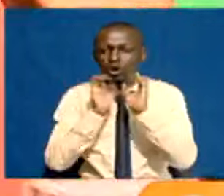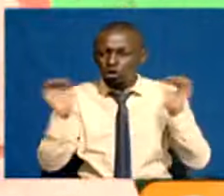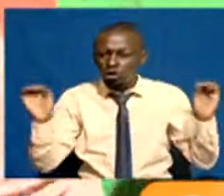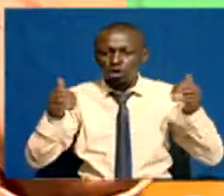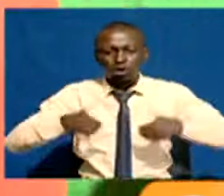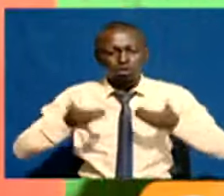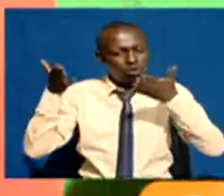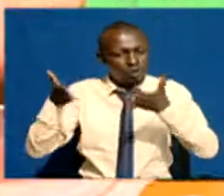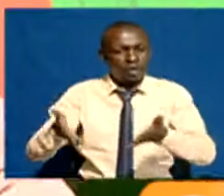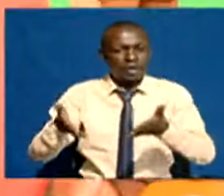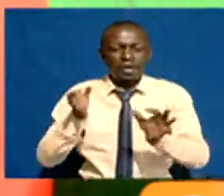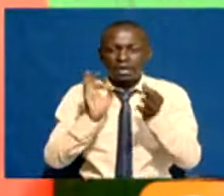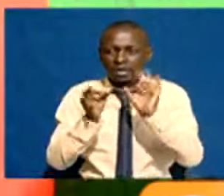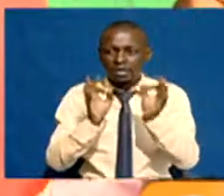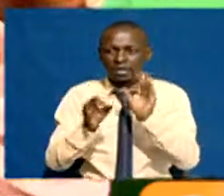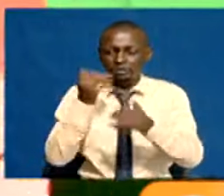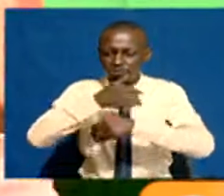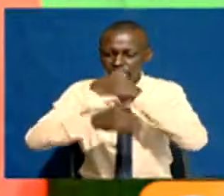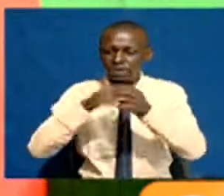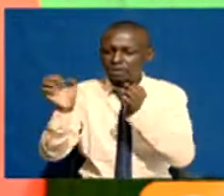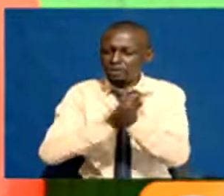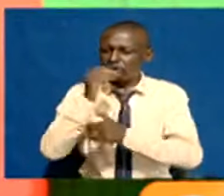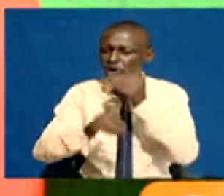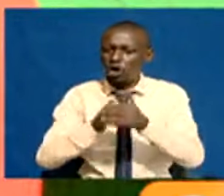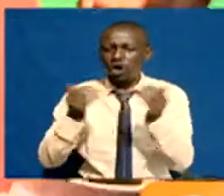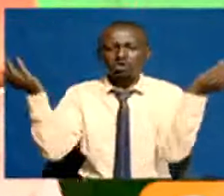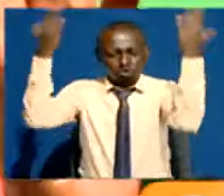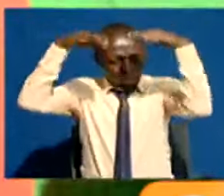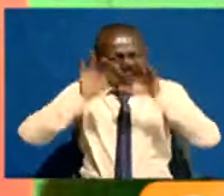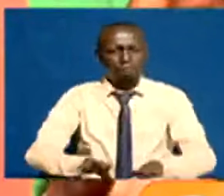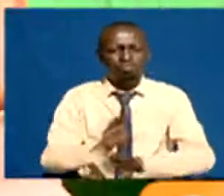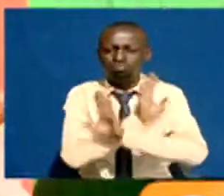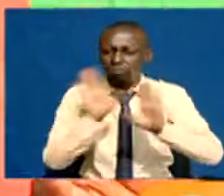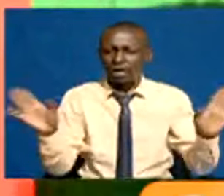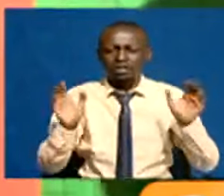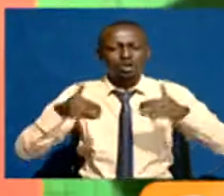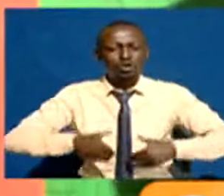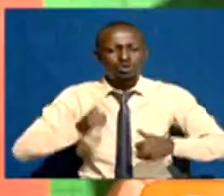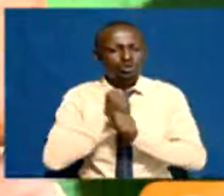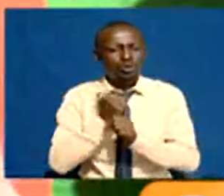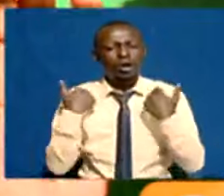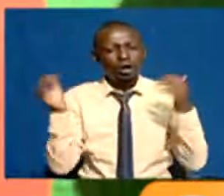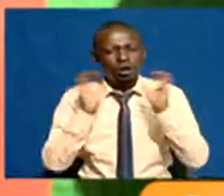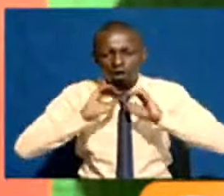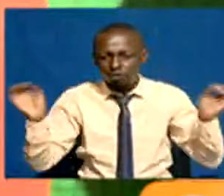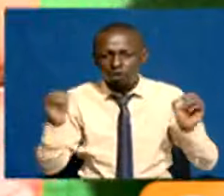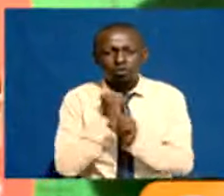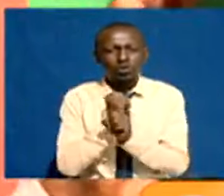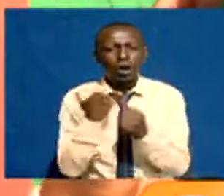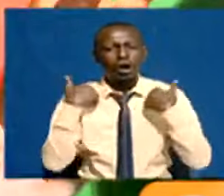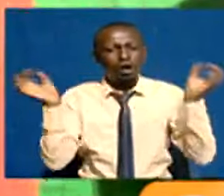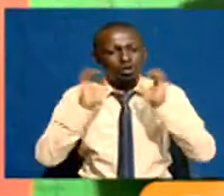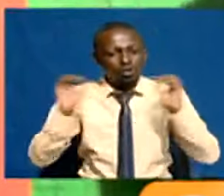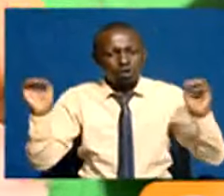hivyo kama ni kumwaga chini ikuje mara moja na imwage chini. Maana unajua vijana wana kazi. Na vile wana kazi hizo